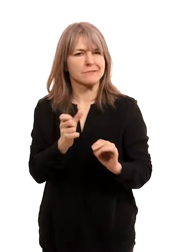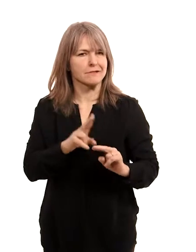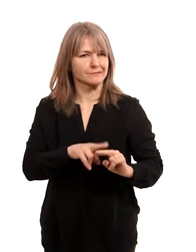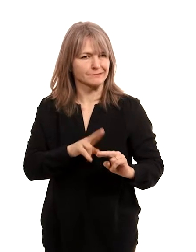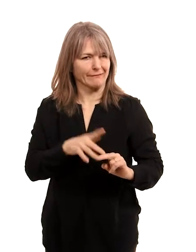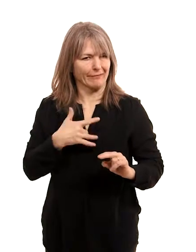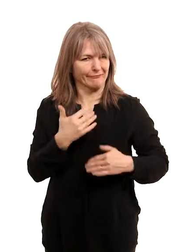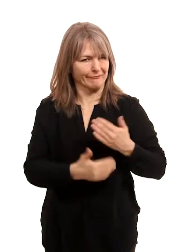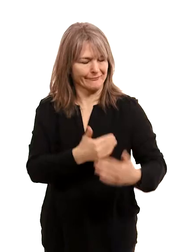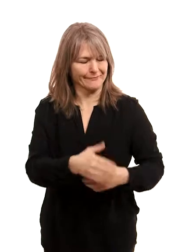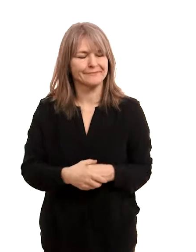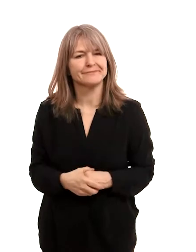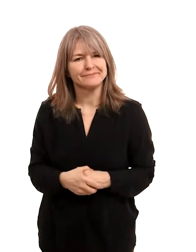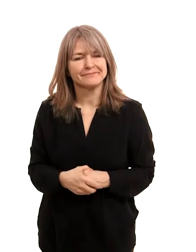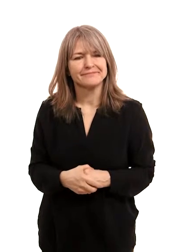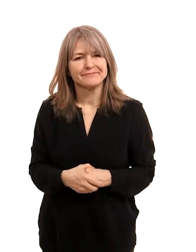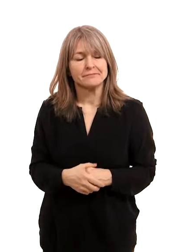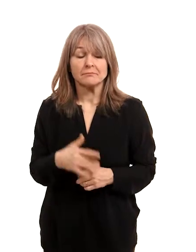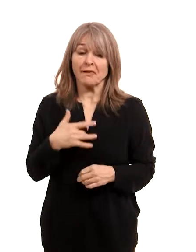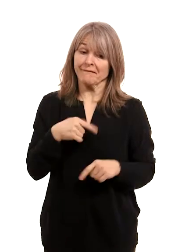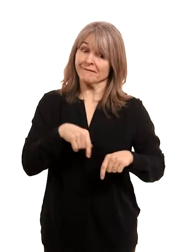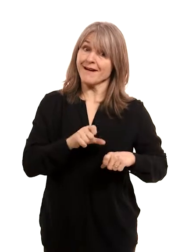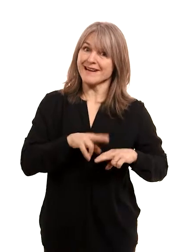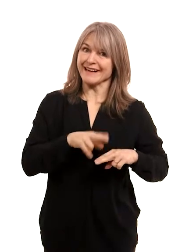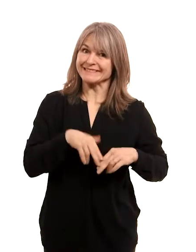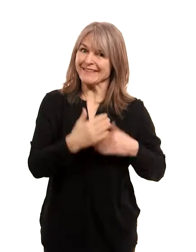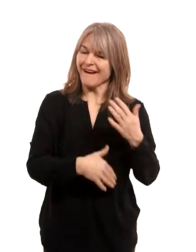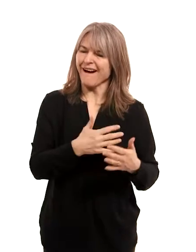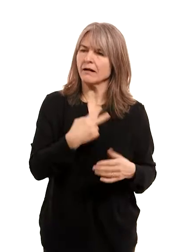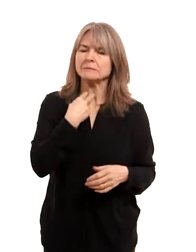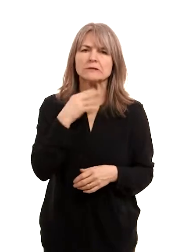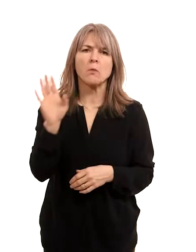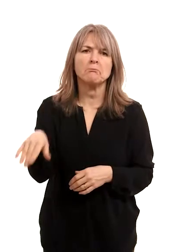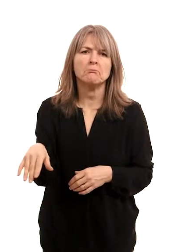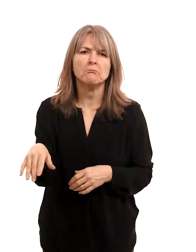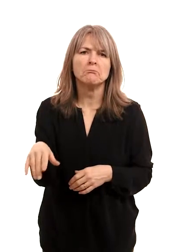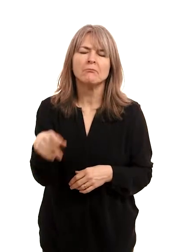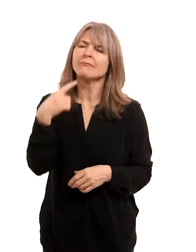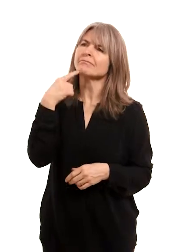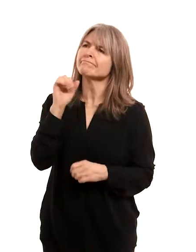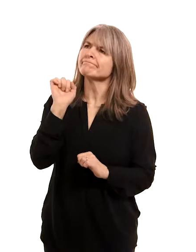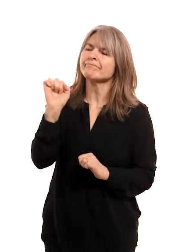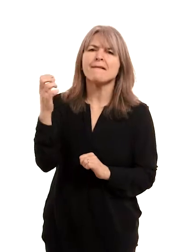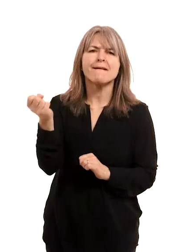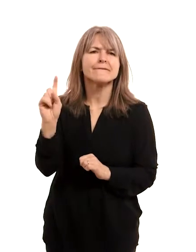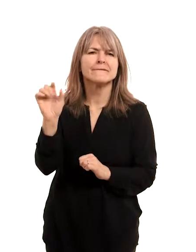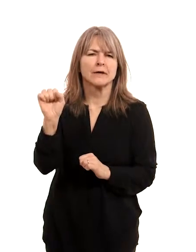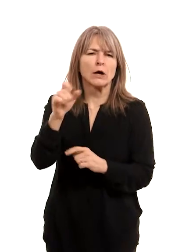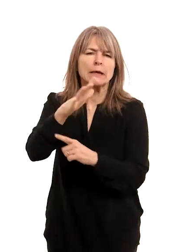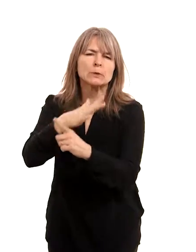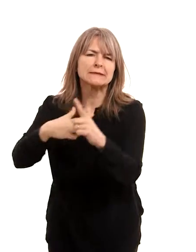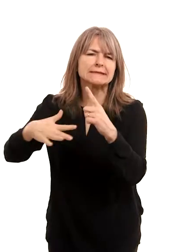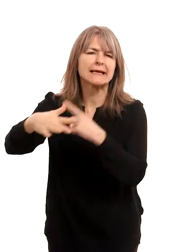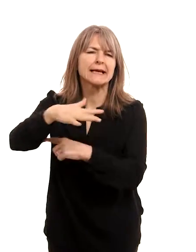Nghaerdydd nawr, fi yn gweld eisiau Pontyberem. Fe credu beth o'n i'n hoffi amdano fe oedd yr teimlad